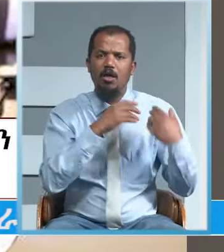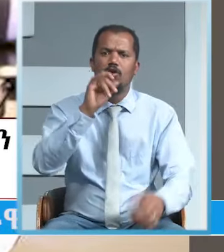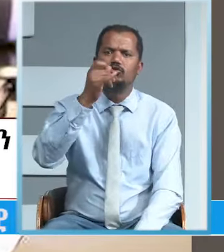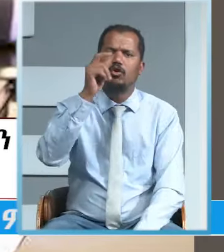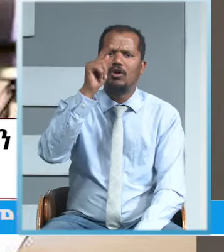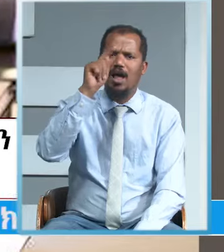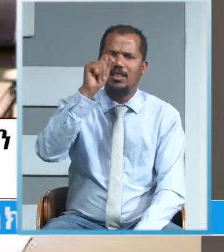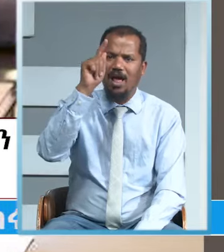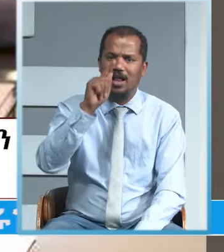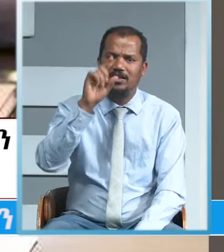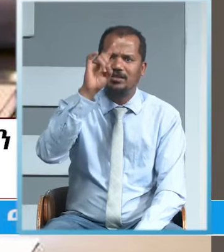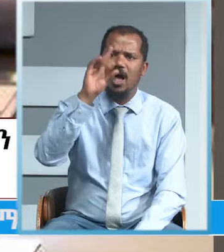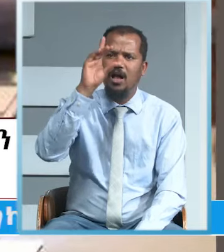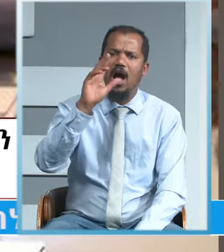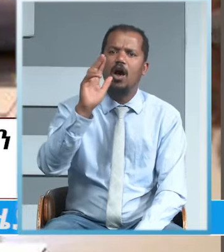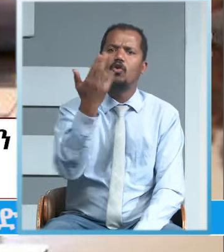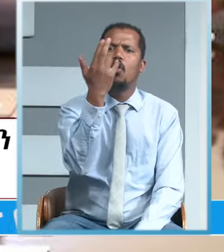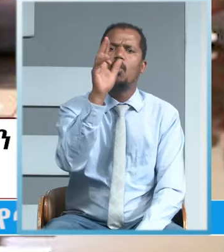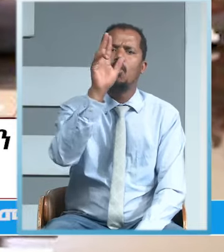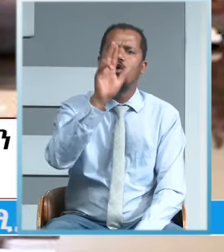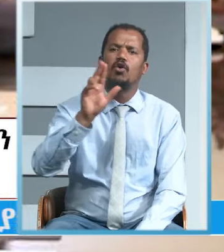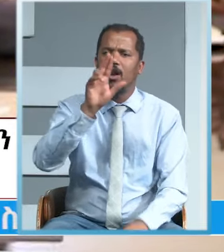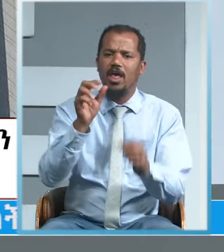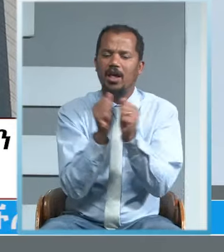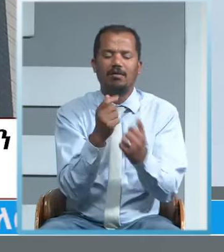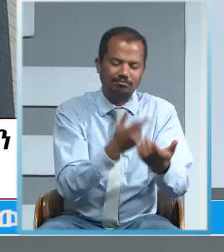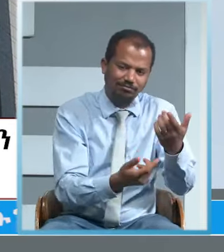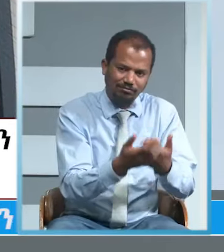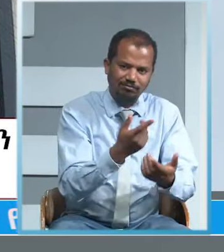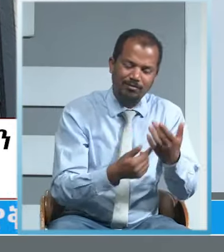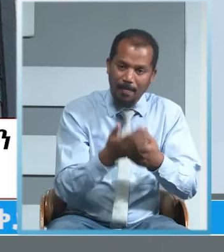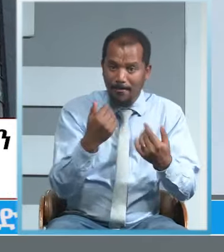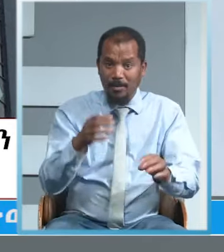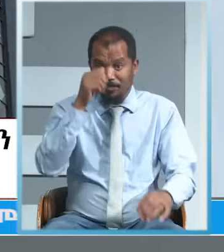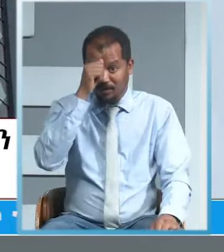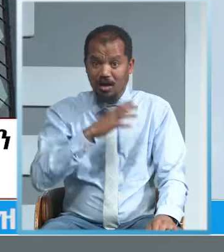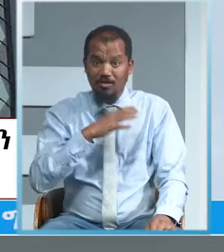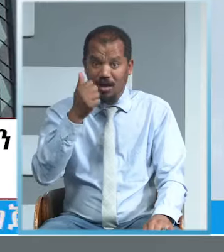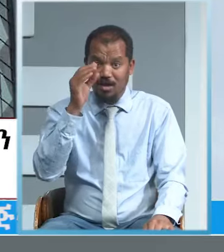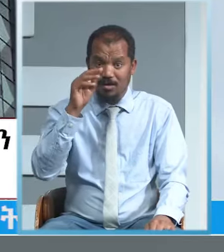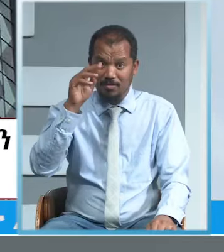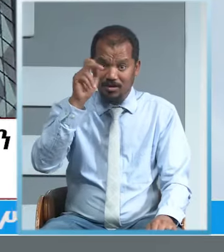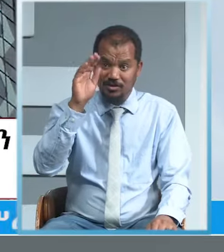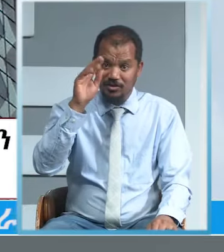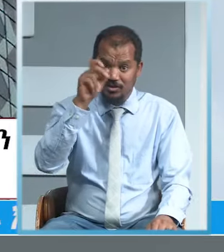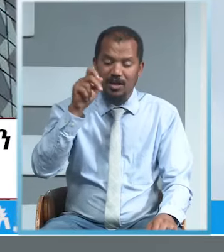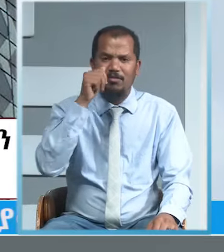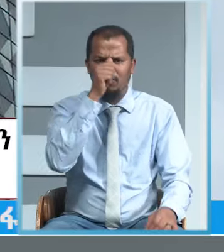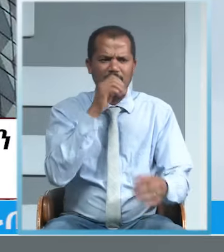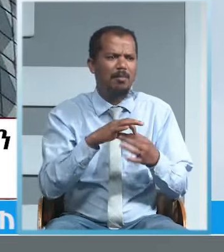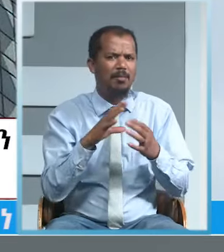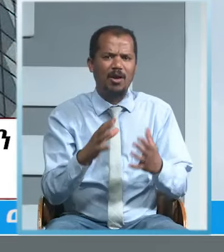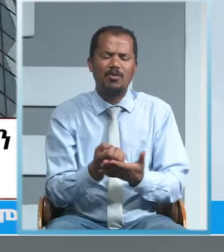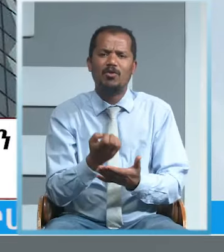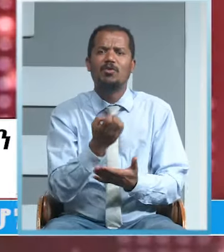ጆናታን ዛካሮሬ ጋር በተወያዩበት ወቅት ነው። አቶ አህመድ ሺዴ ባንኩ በኢትዮጵያ ማህበረ